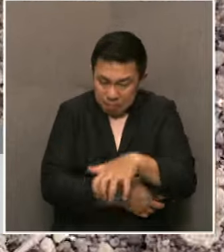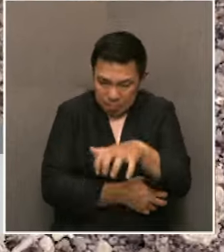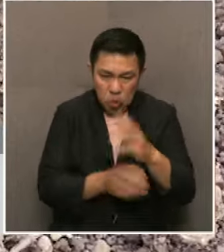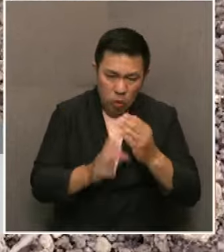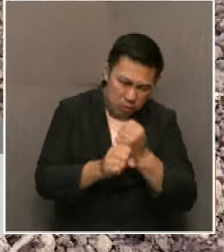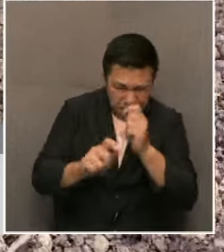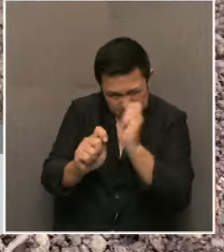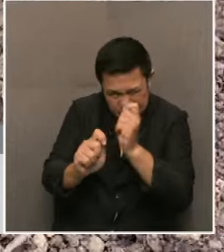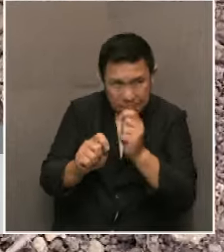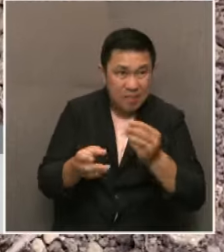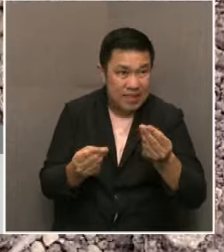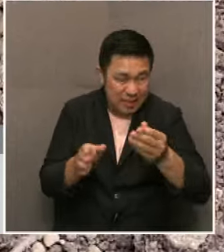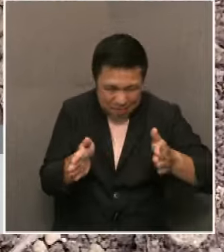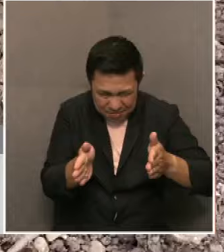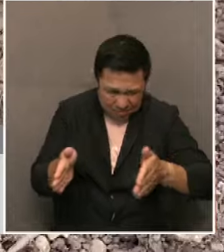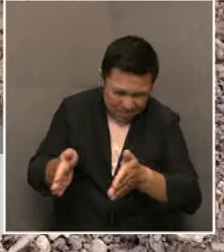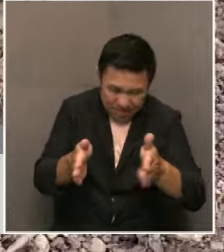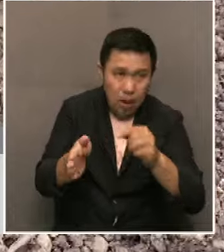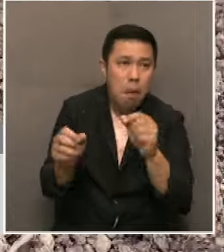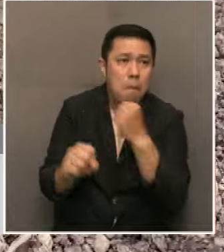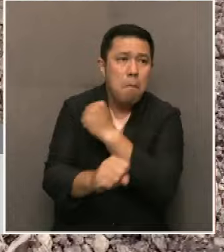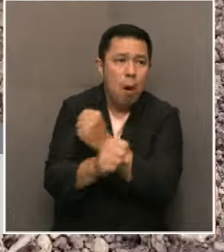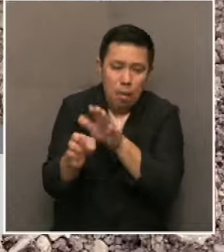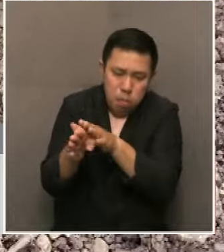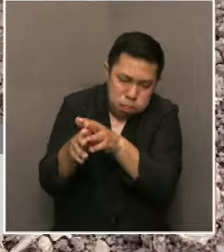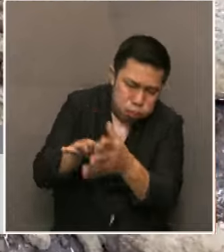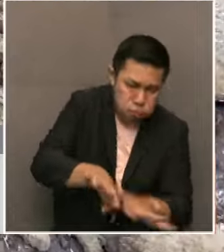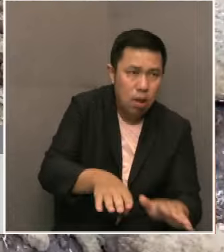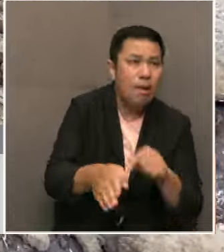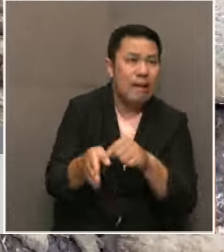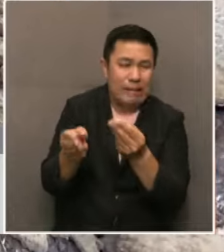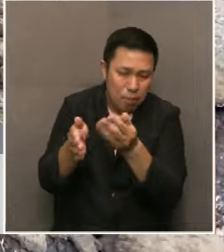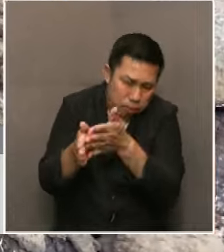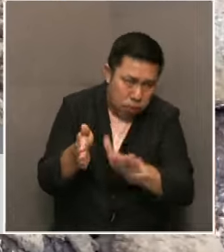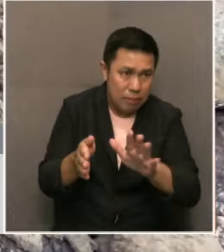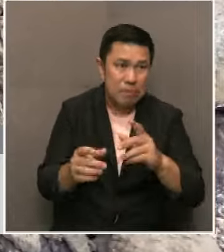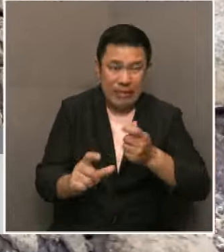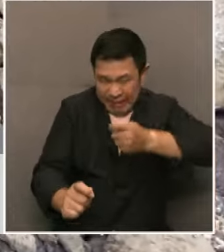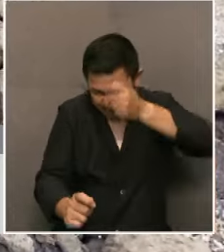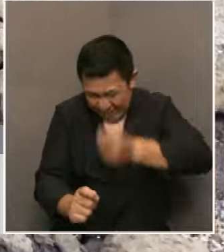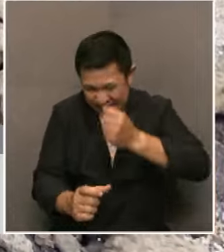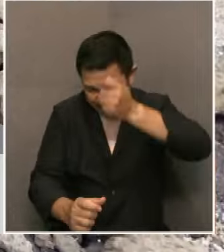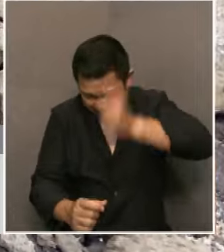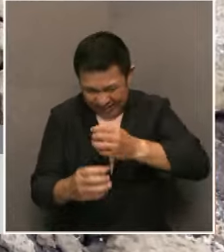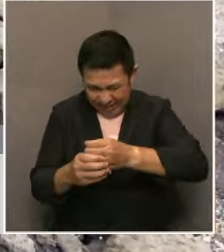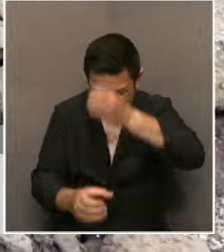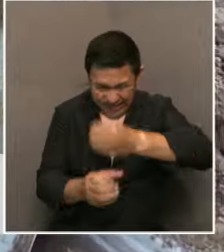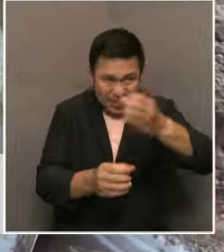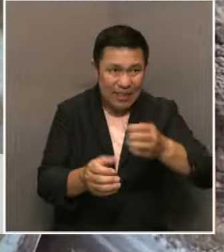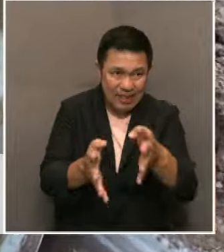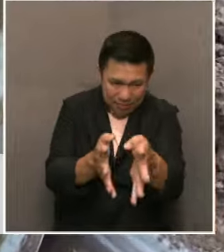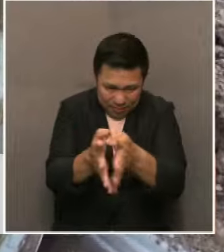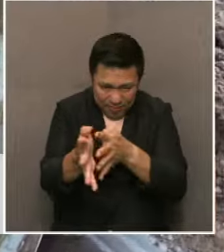มาซ่อมแซมคันดินเพื่อป้องกันการพังทลายขยายวงออกไปโดยได้ตอกเสาเข็มแล้วก็ทำแผงคาน